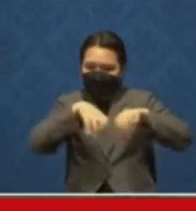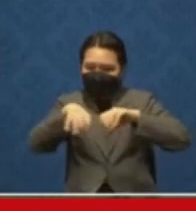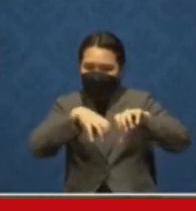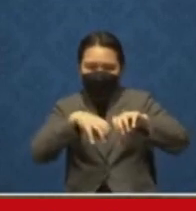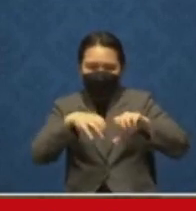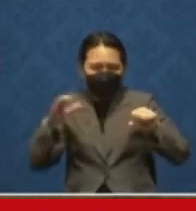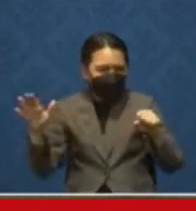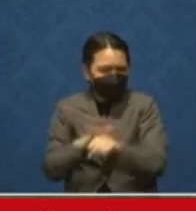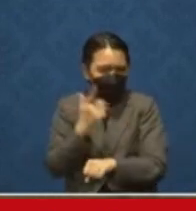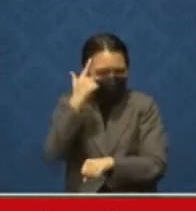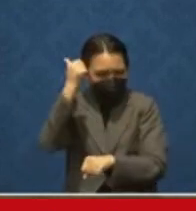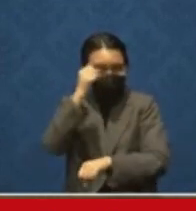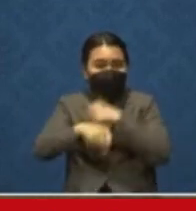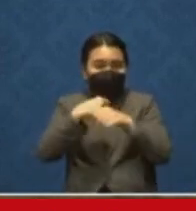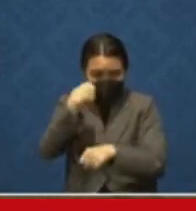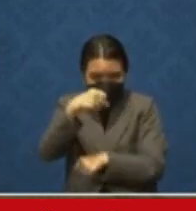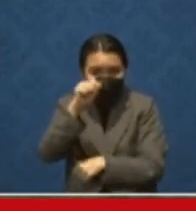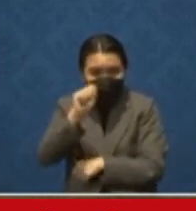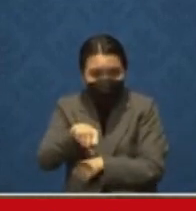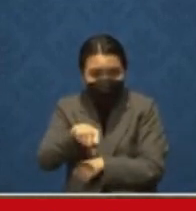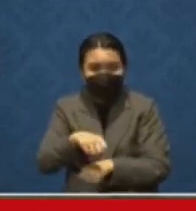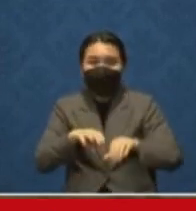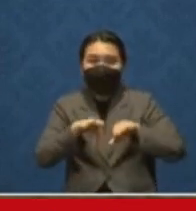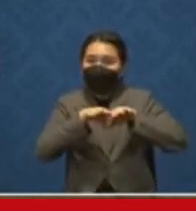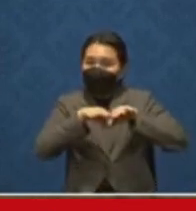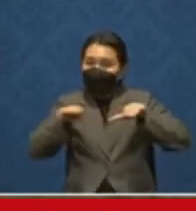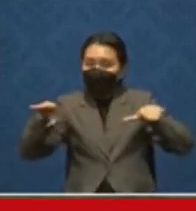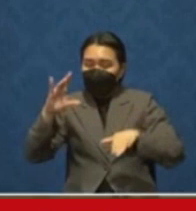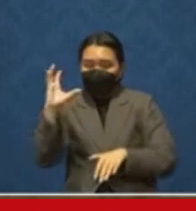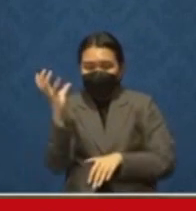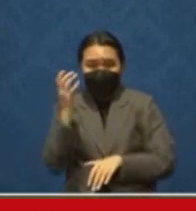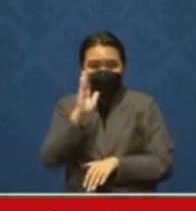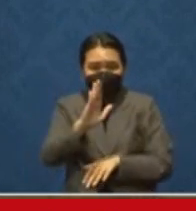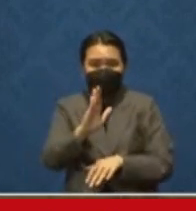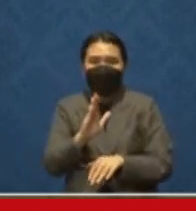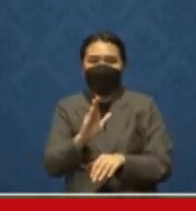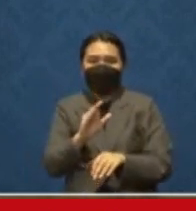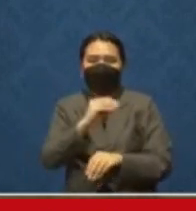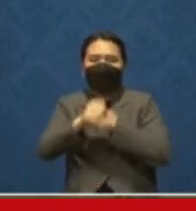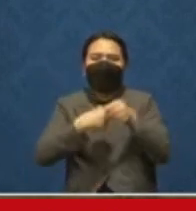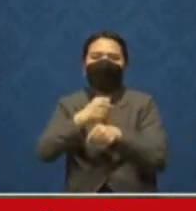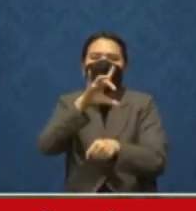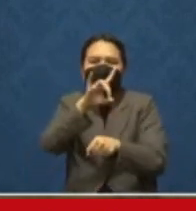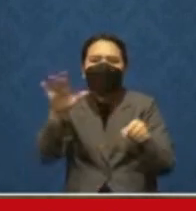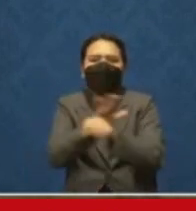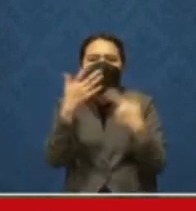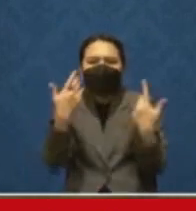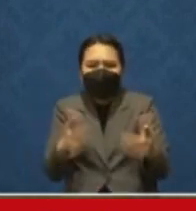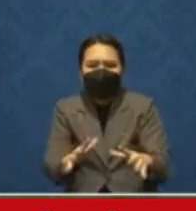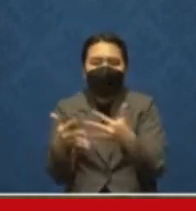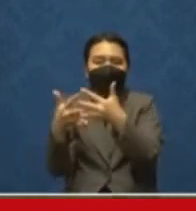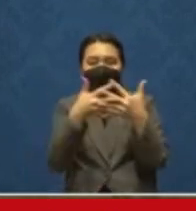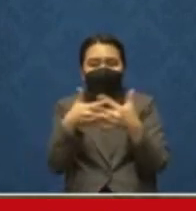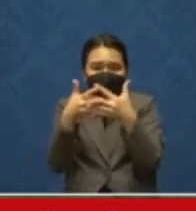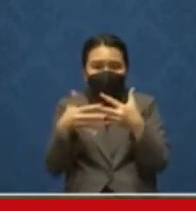มีแววของนักบริหารมันจะออกปีที่เก่าอ่ะมีจุดสูงสุดของการเป็นนักบริหารด้านมันจะเป็นปี